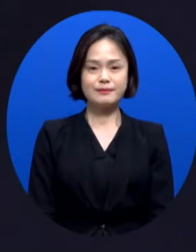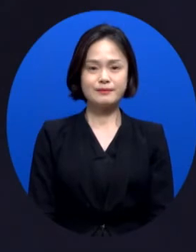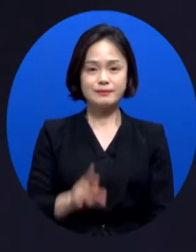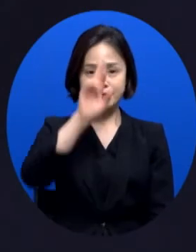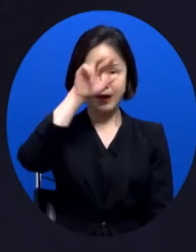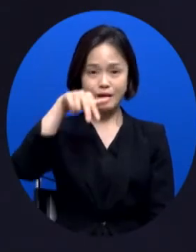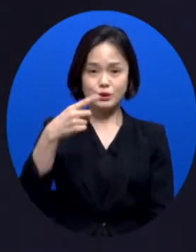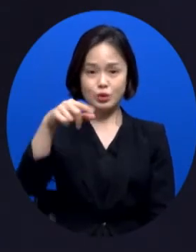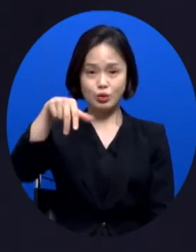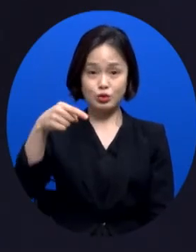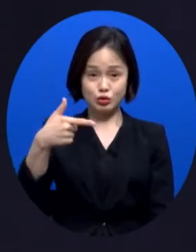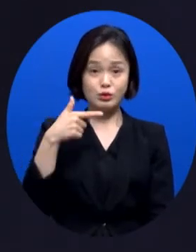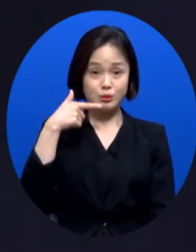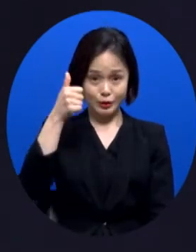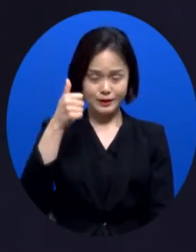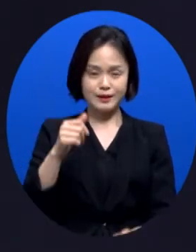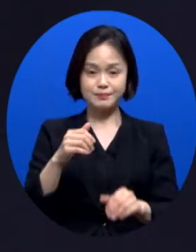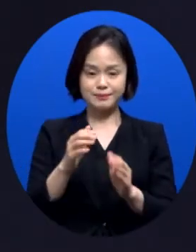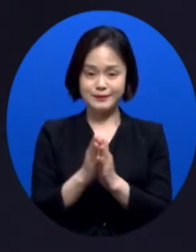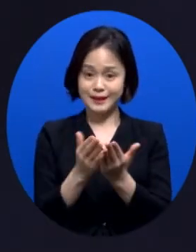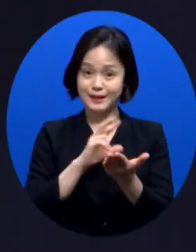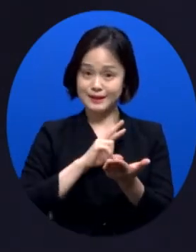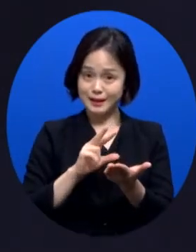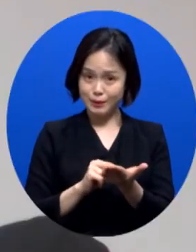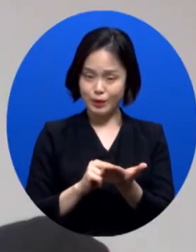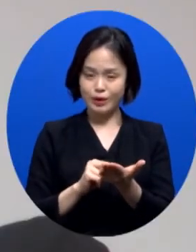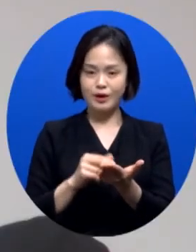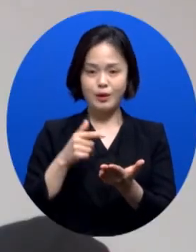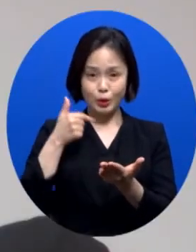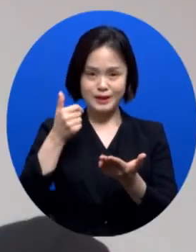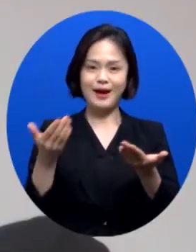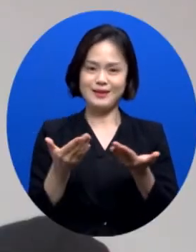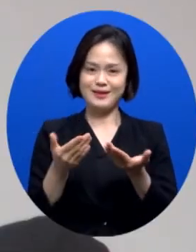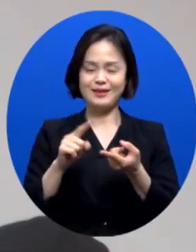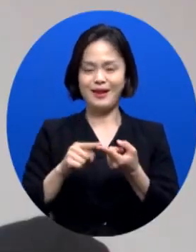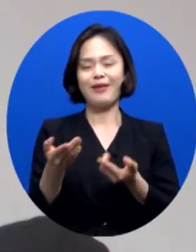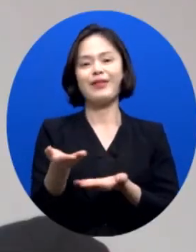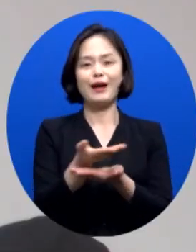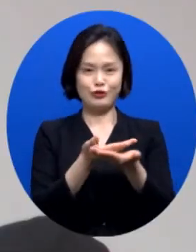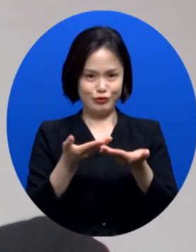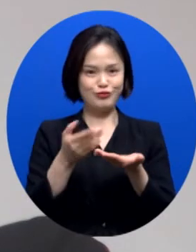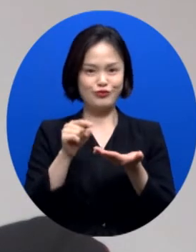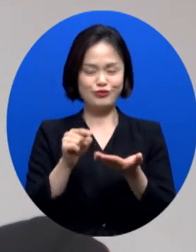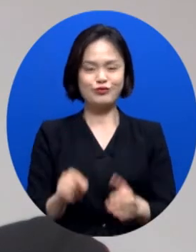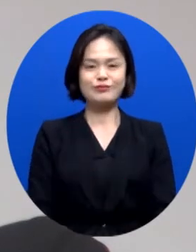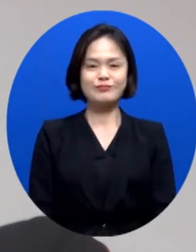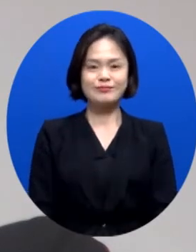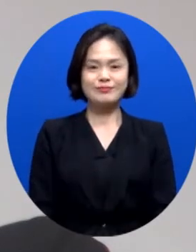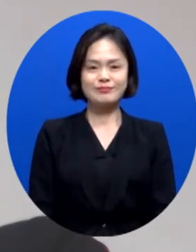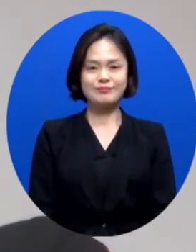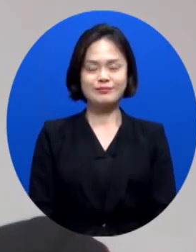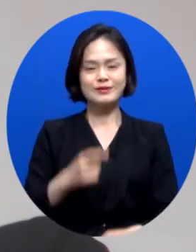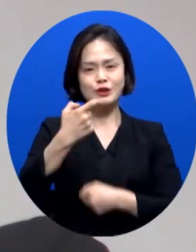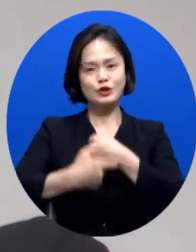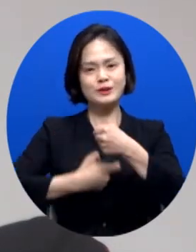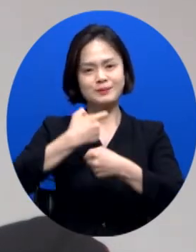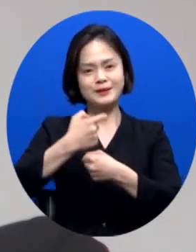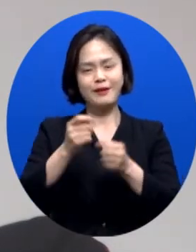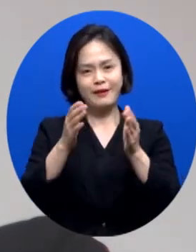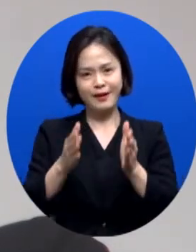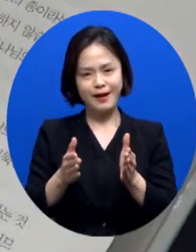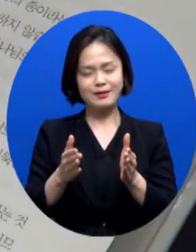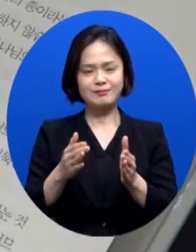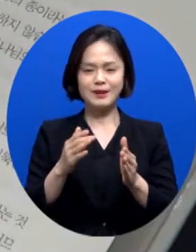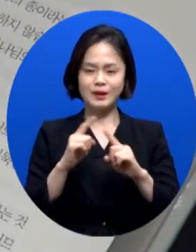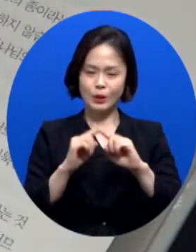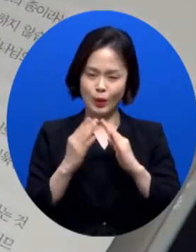박조준 목사의 저서 목회 나눔을 소개합니다. 60년간 목회 여정을 걸으며 보람과 행복을 느꼈던 박